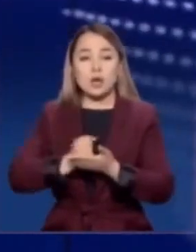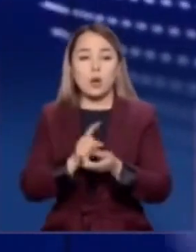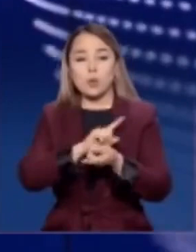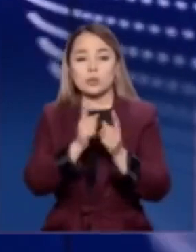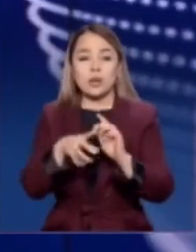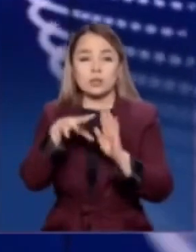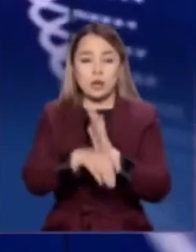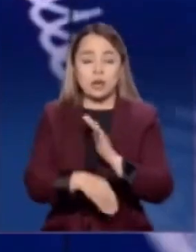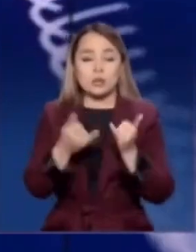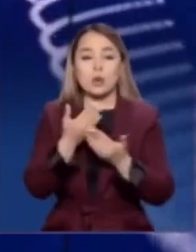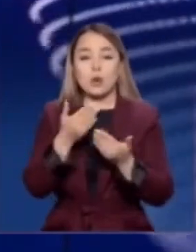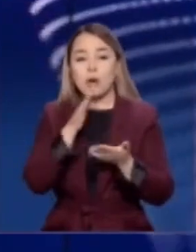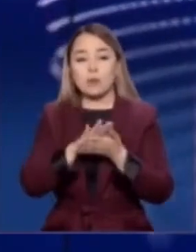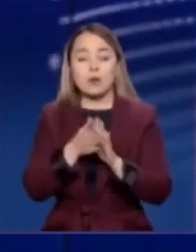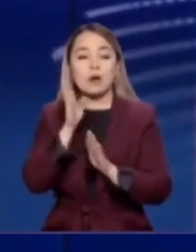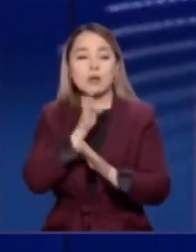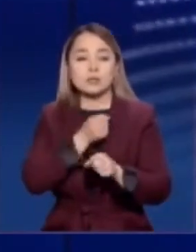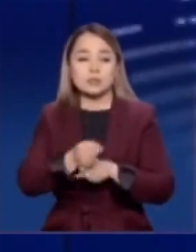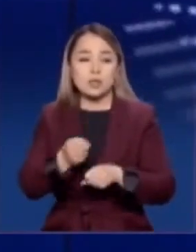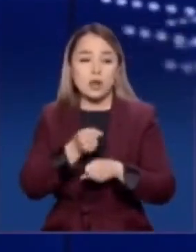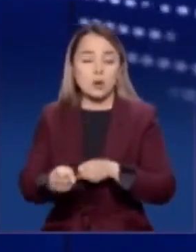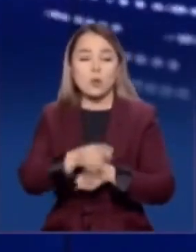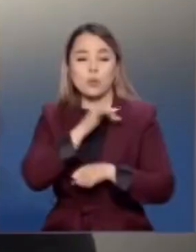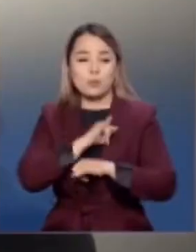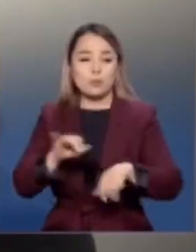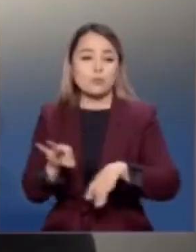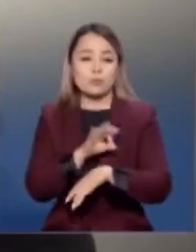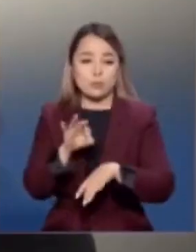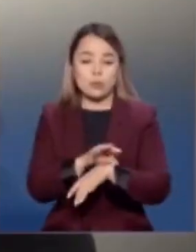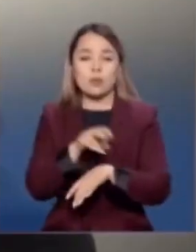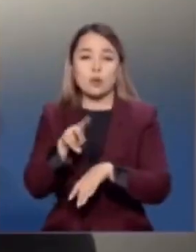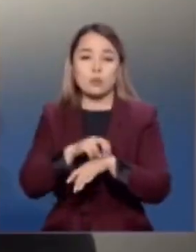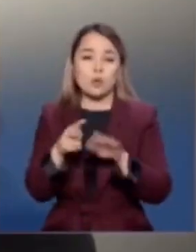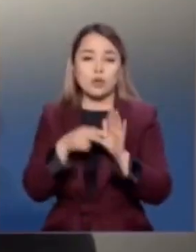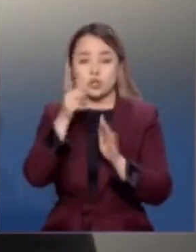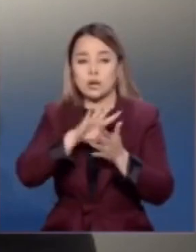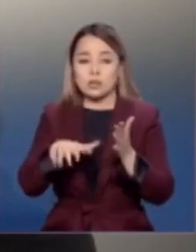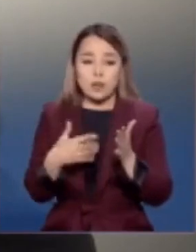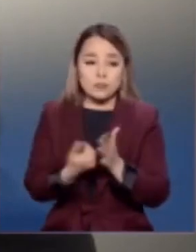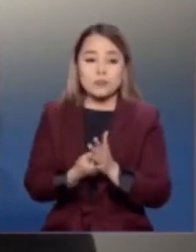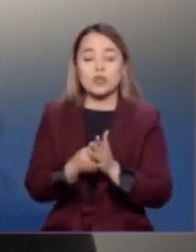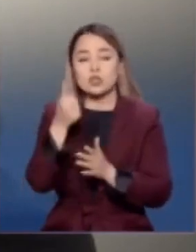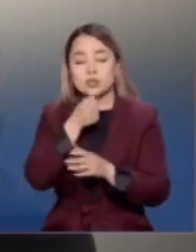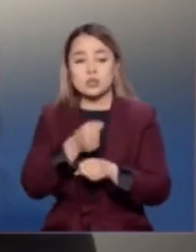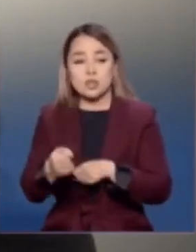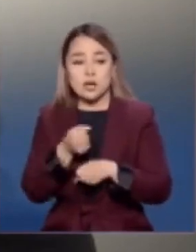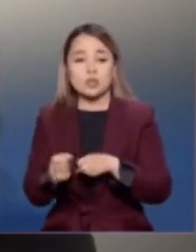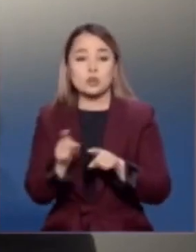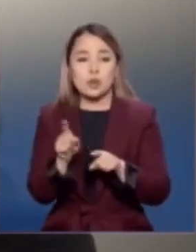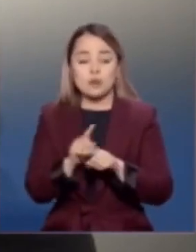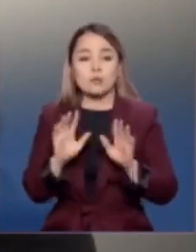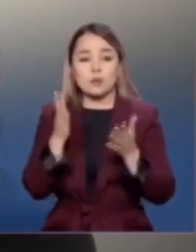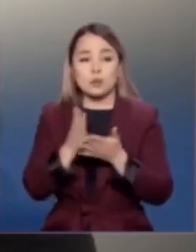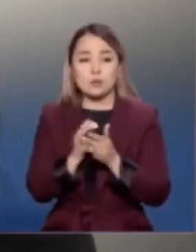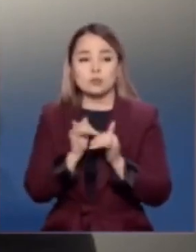енеді. Өйткені соңғы уақытта әйелін ұратындар көбейген. Мәселен, 2017 жылдан бері жылына тіркелетін зорлық-зомбылық деректері